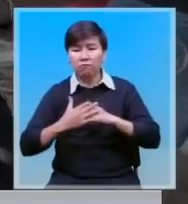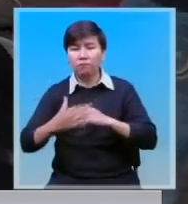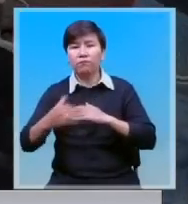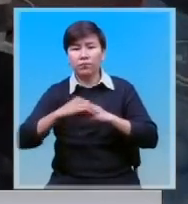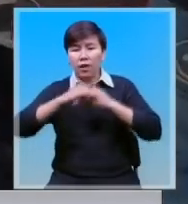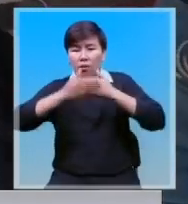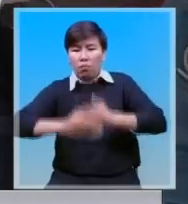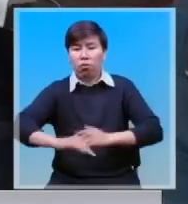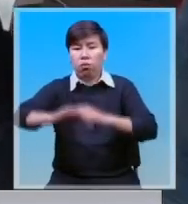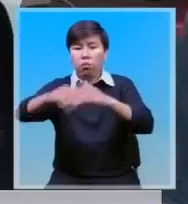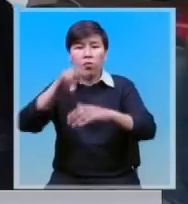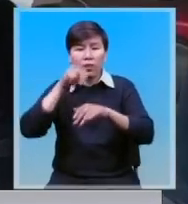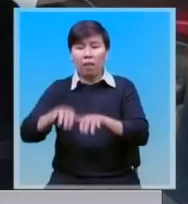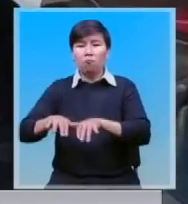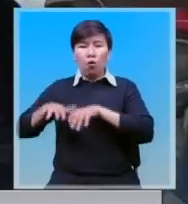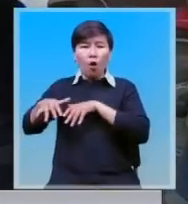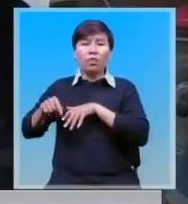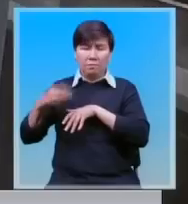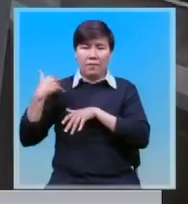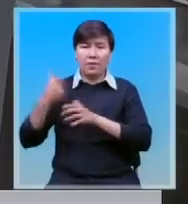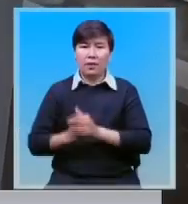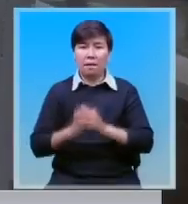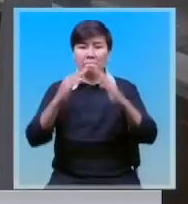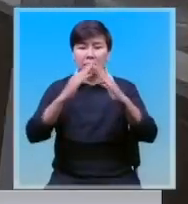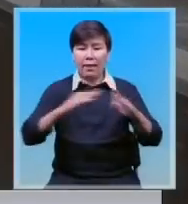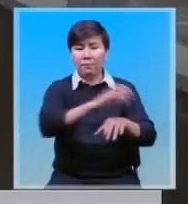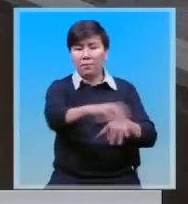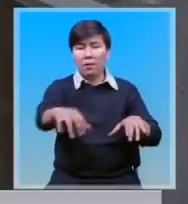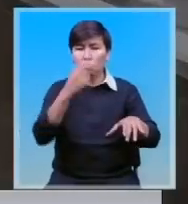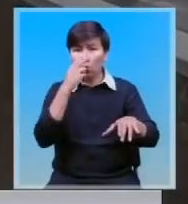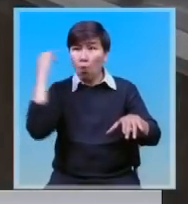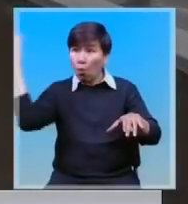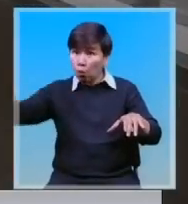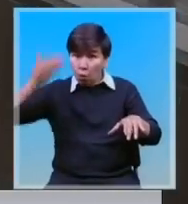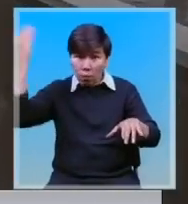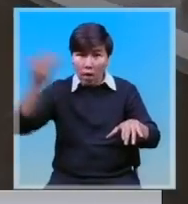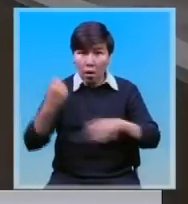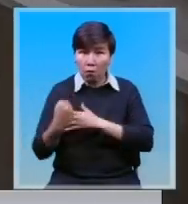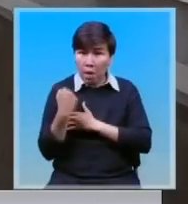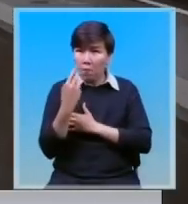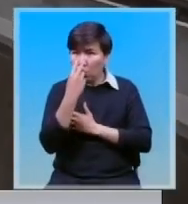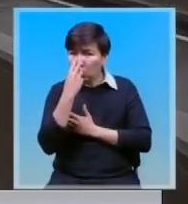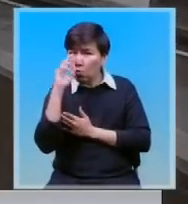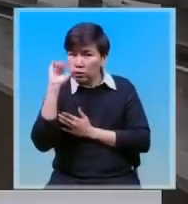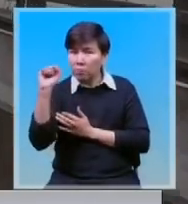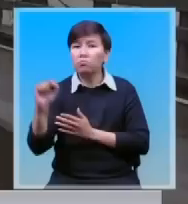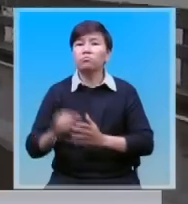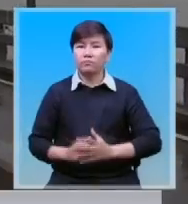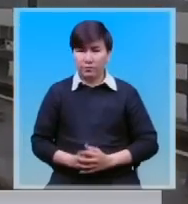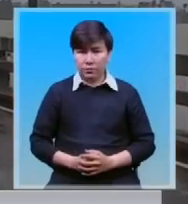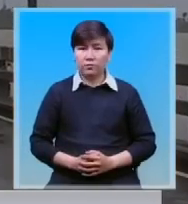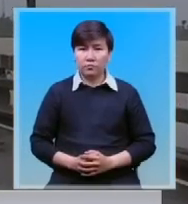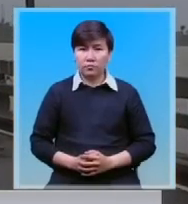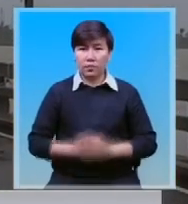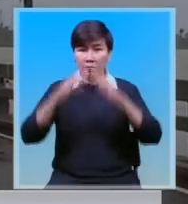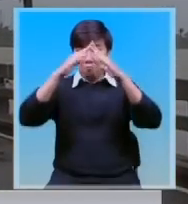กับน้ำจะไม่ถึงบ้านชาวบ้านแล้วก็อยู่ที่ว่าความแรงของลมว่าลมน่าจะแรงขนาดไหนก็กลัวกับเพราะว่าหลังคาบ้านจ